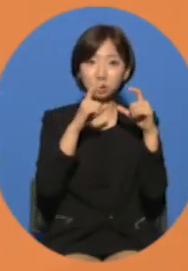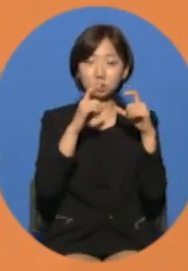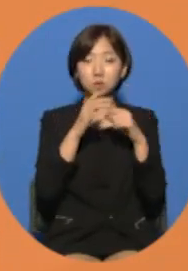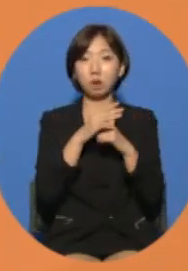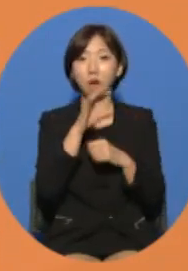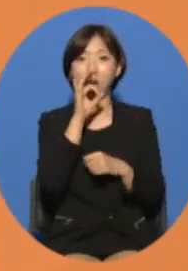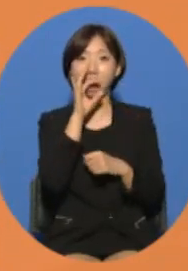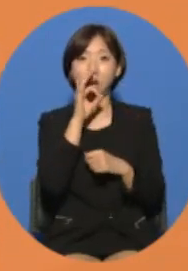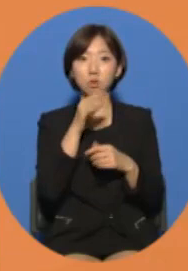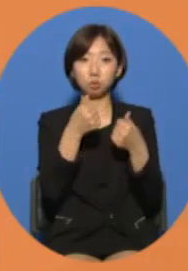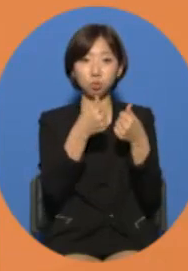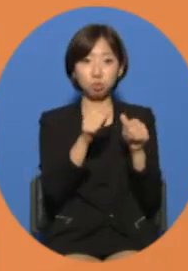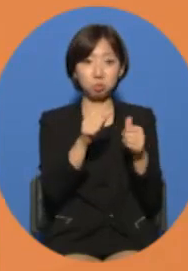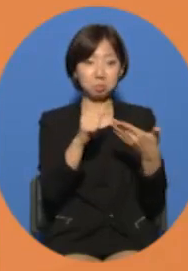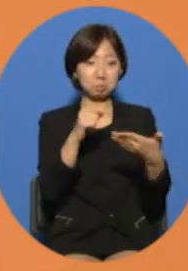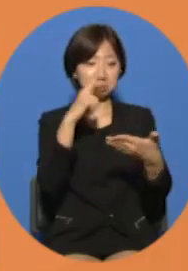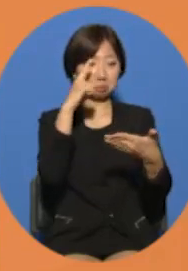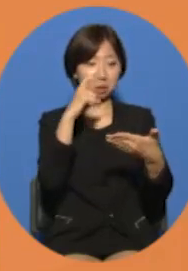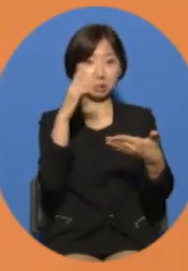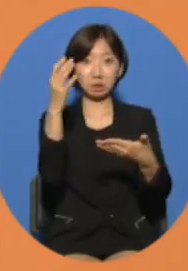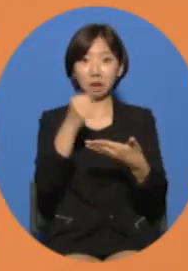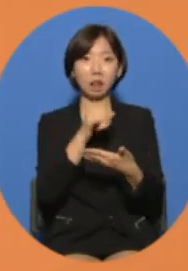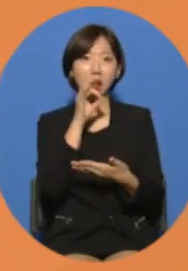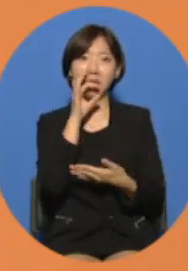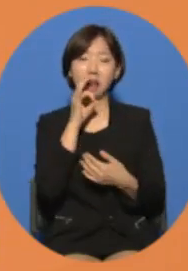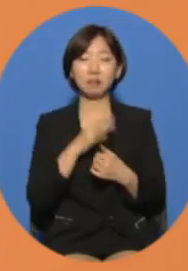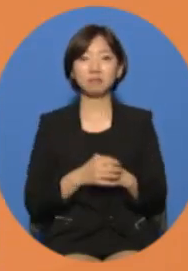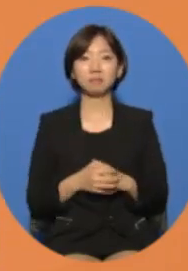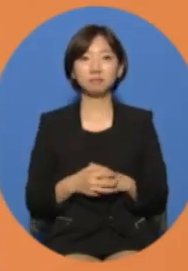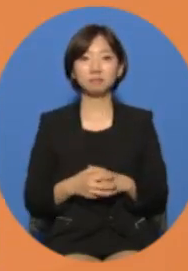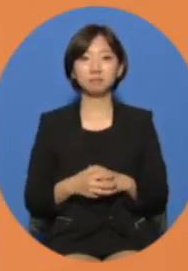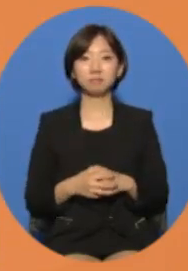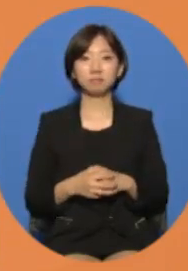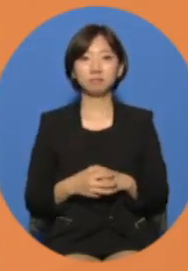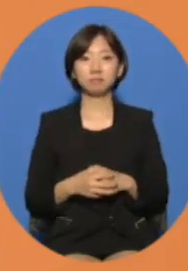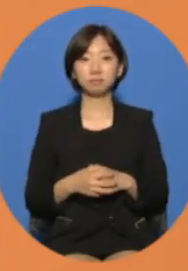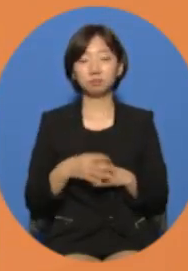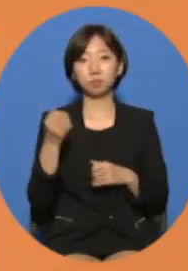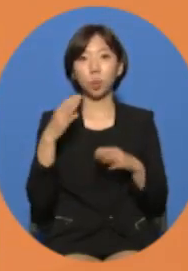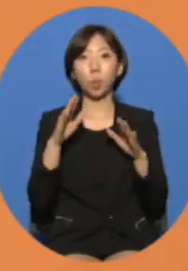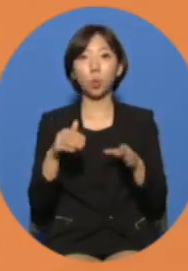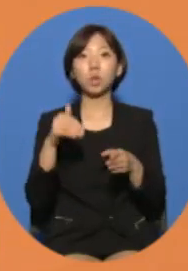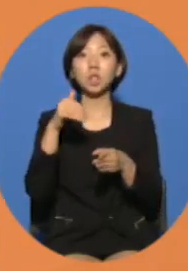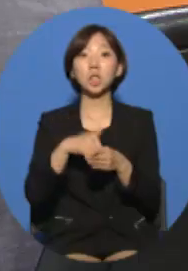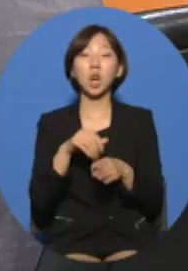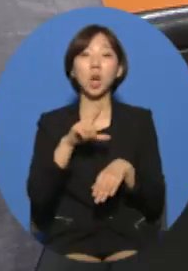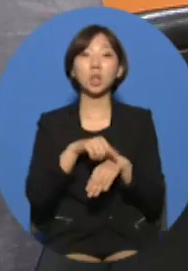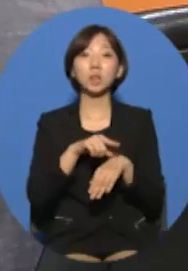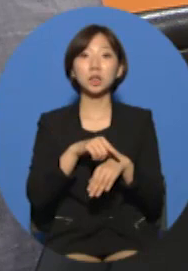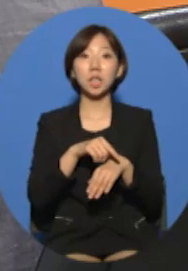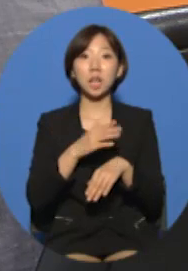그것도 안, 그건 안 됩니다. 네, 네. 알겠습니다. 네. 그리고 오늘 선거 시간도 혹시 모르실까 봐 말씀드리면 이게